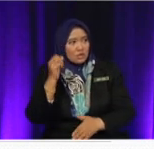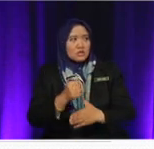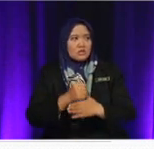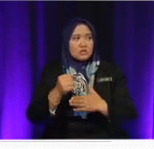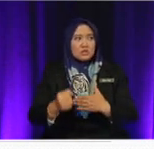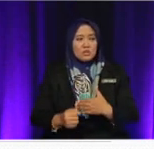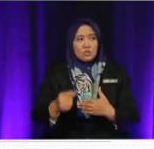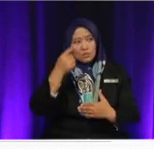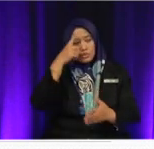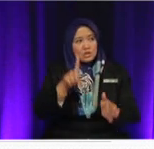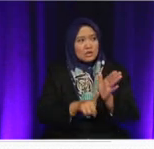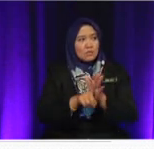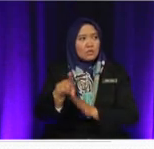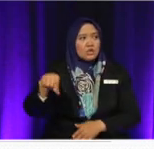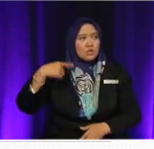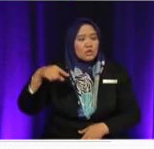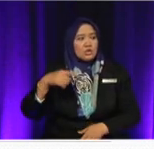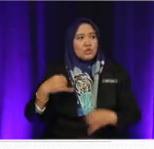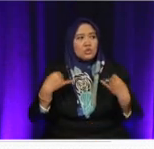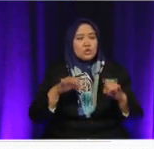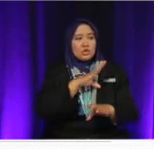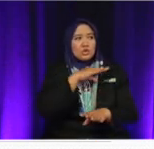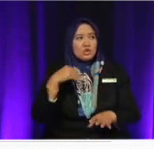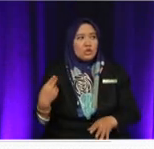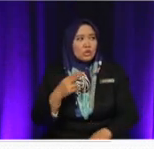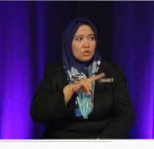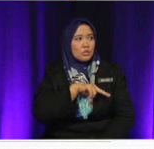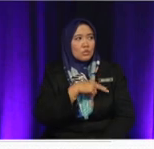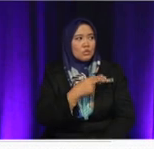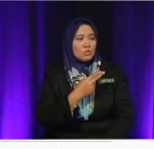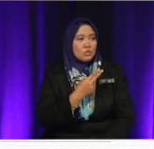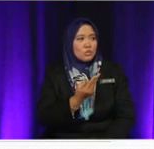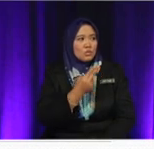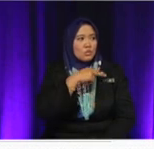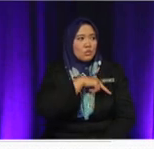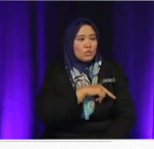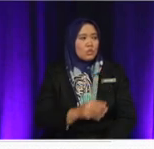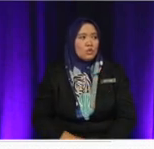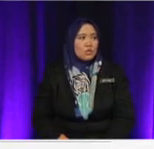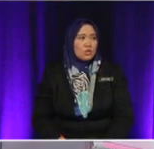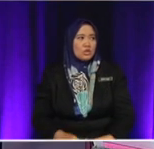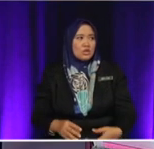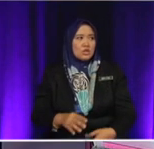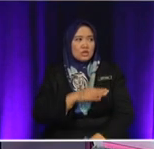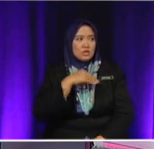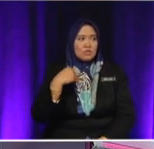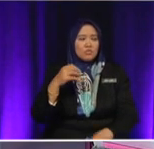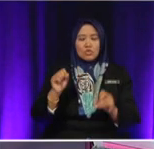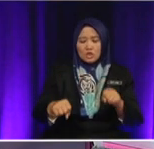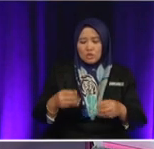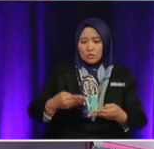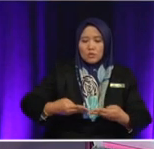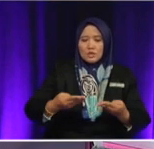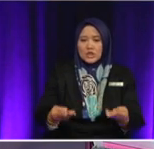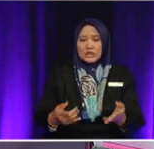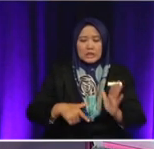mengikut keutamaan. Okey, 4 markah. Bagi lebih tak apa. Kan, untuk jalan selamat dan idea itulah berkaitan tentang